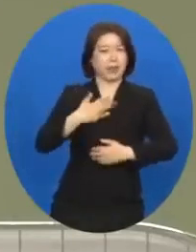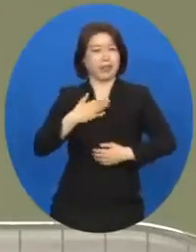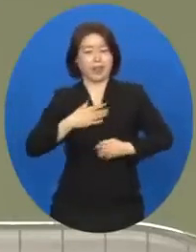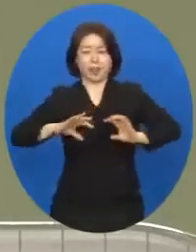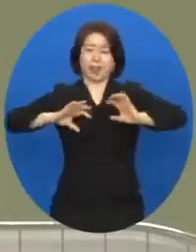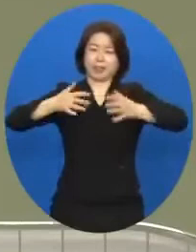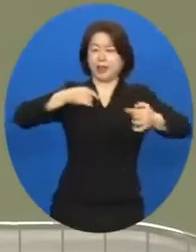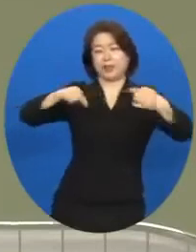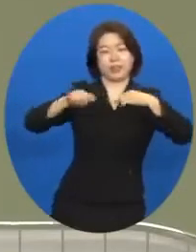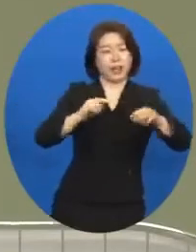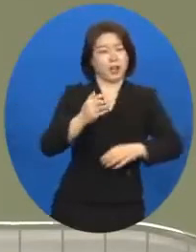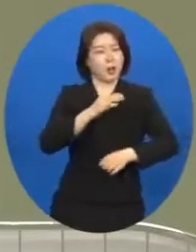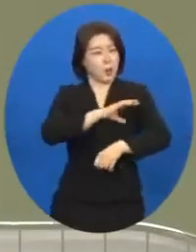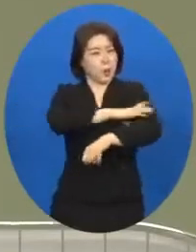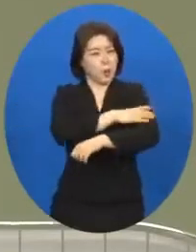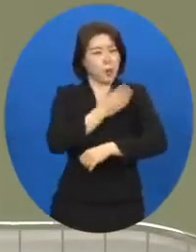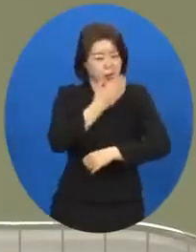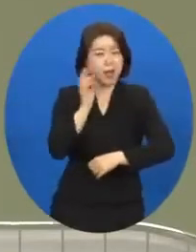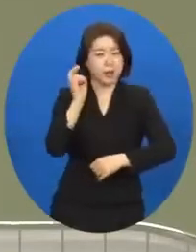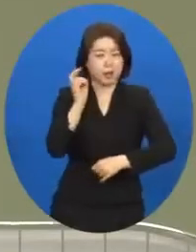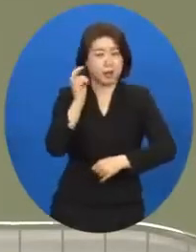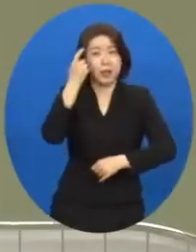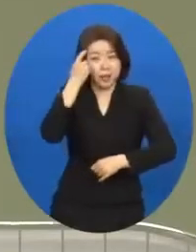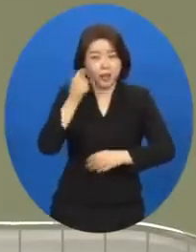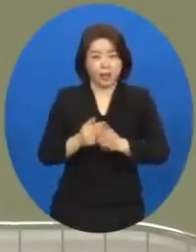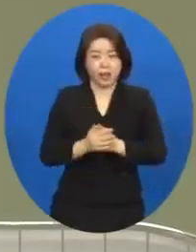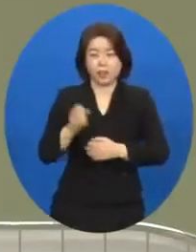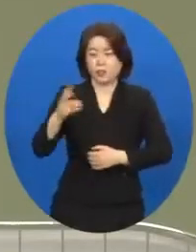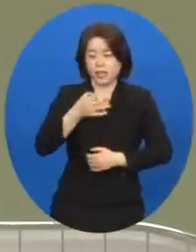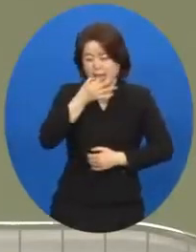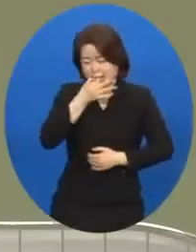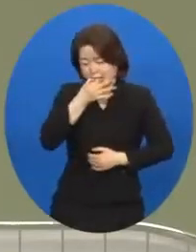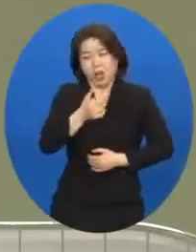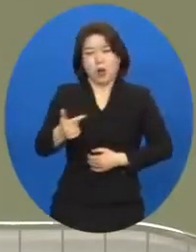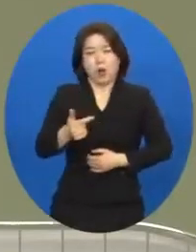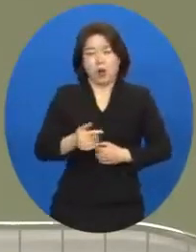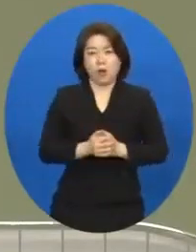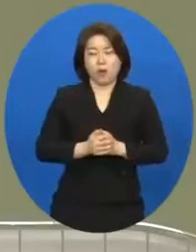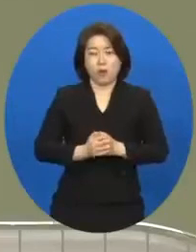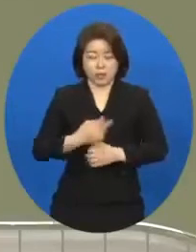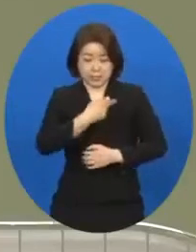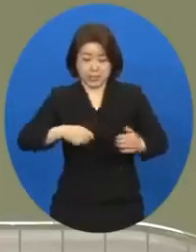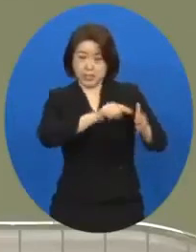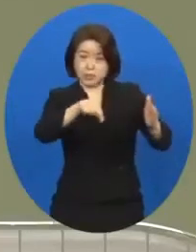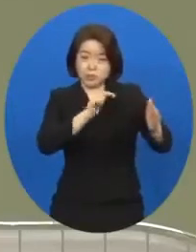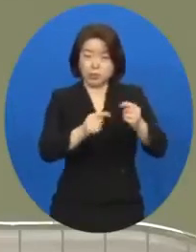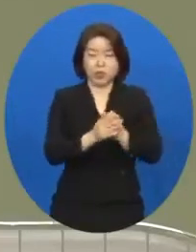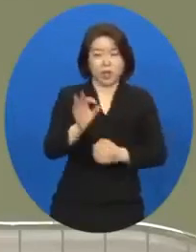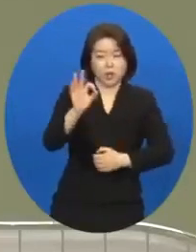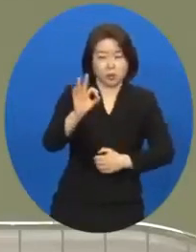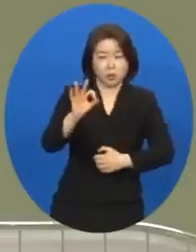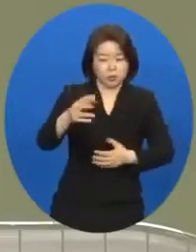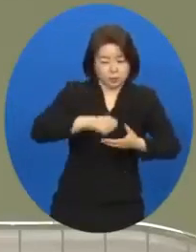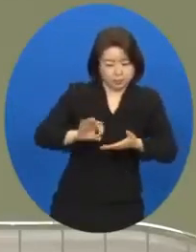될 거라고 생각했습니다. 그리고 무엇보다 탐심이 있었어요. 제자들 사이에 돈궤를